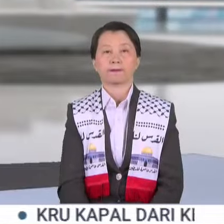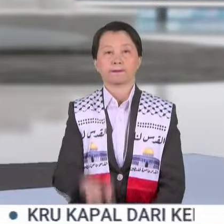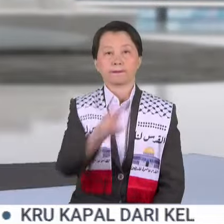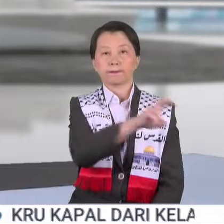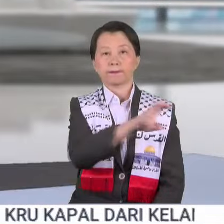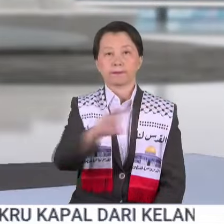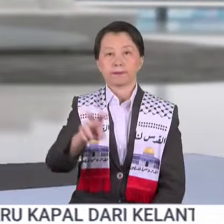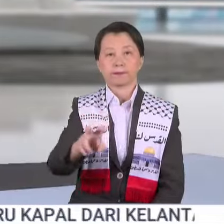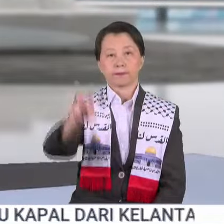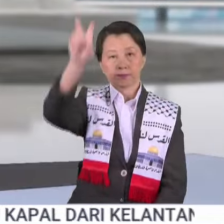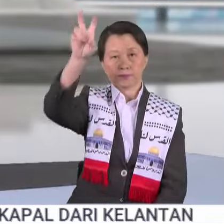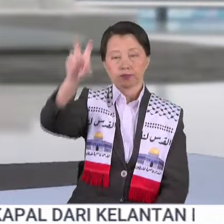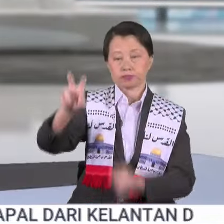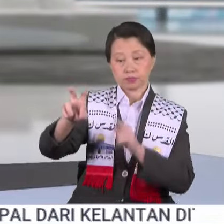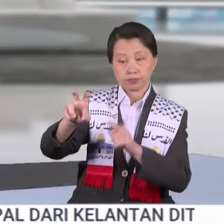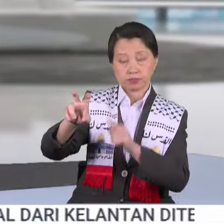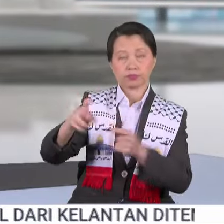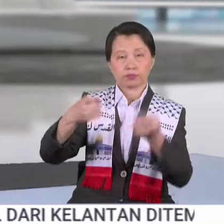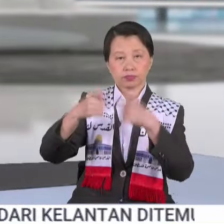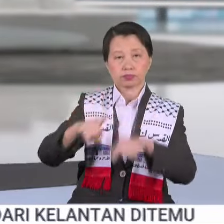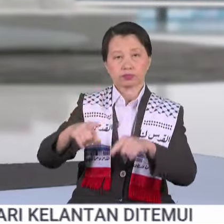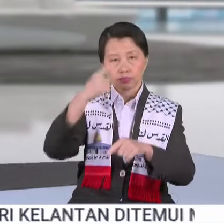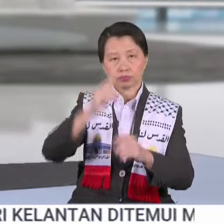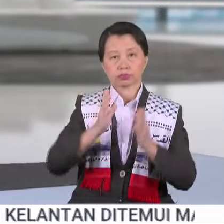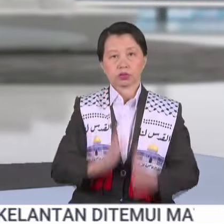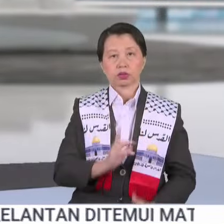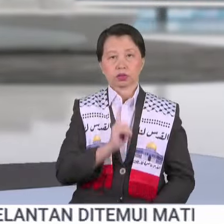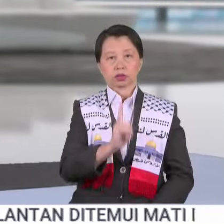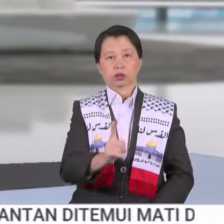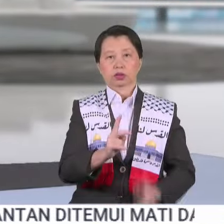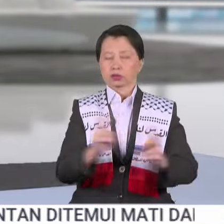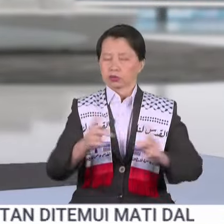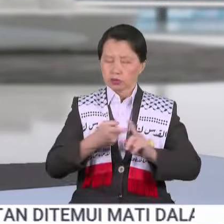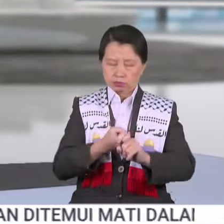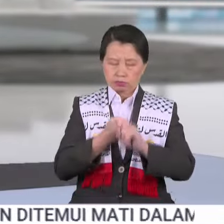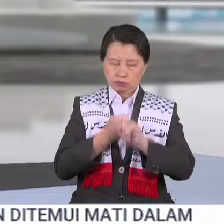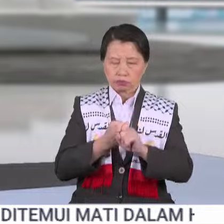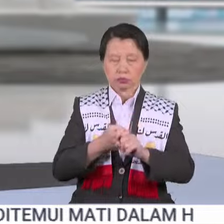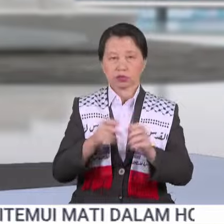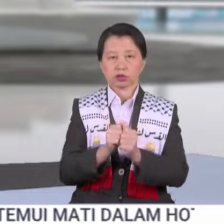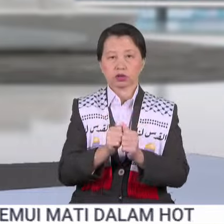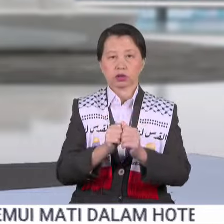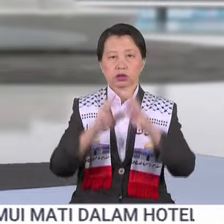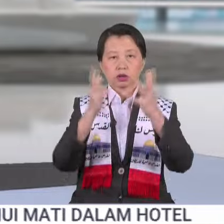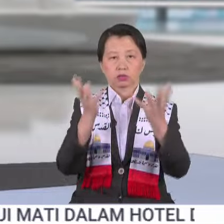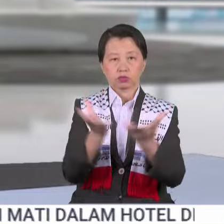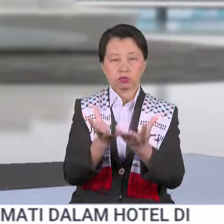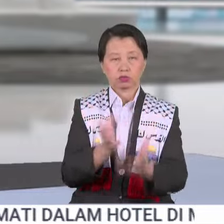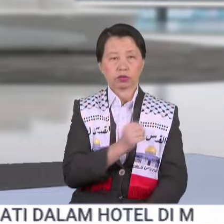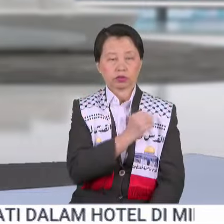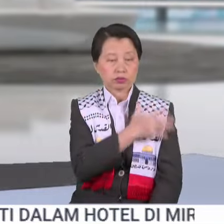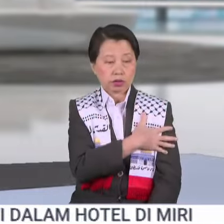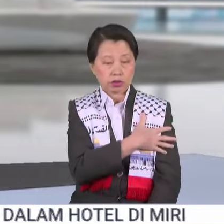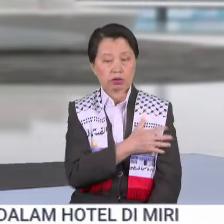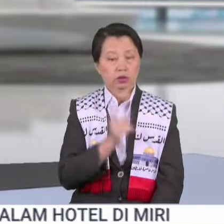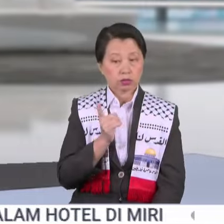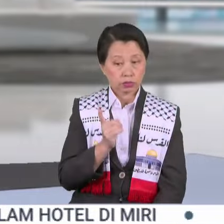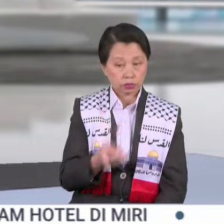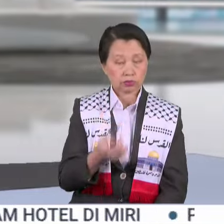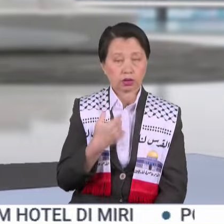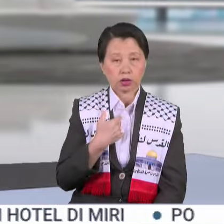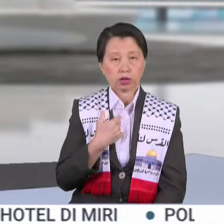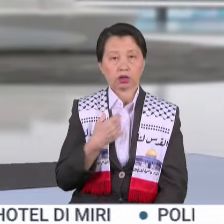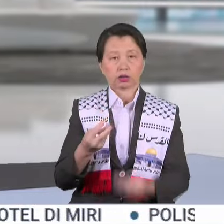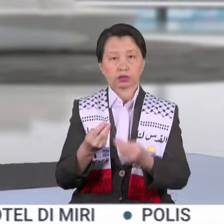Israq dan Mi'raj yang merupakan peristiwa penting bagi umat Islam sangat berkait rapat dengan bumi Palestin. Di situlah terletaknya tanah